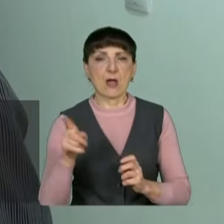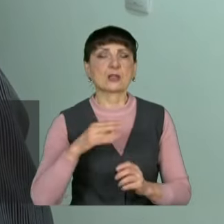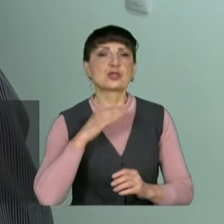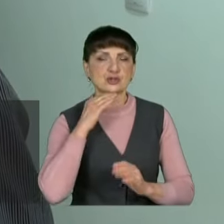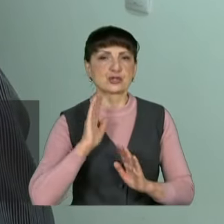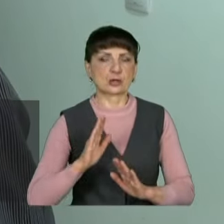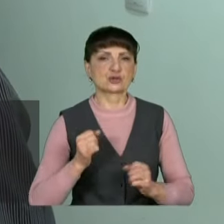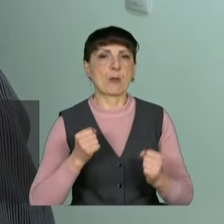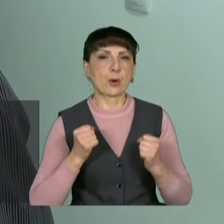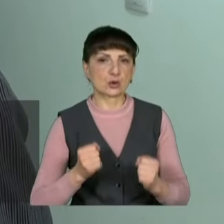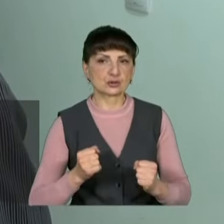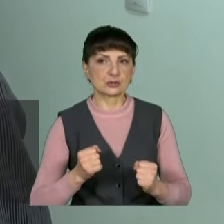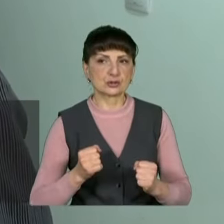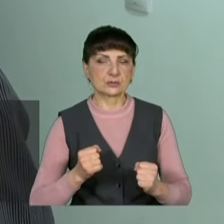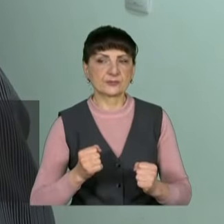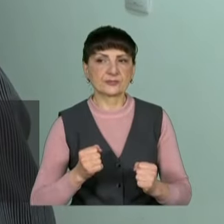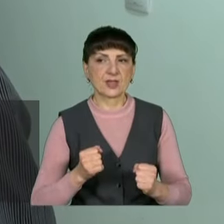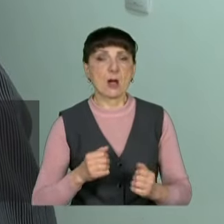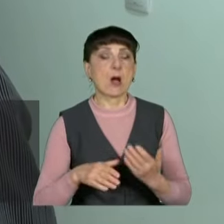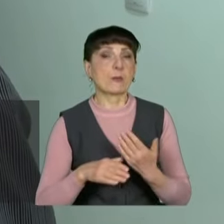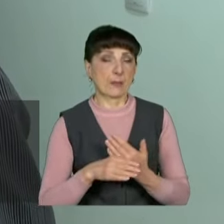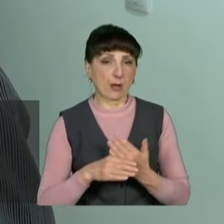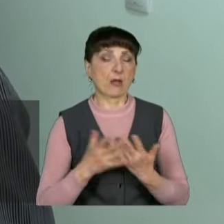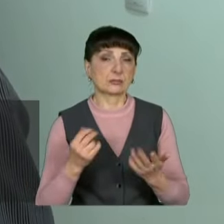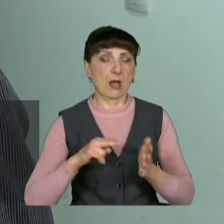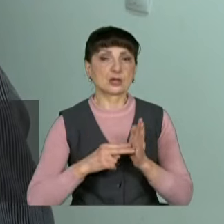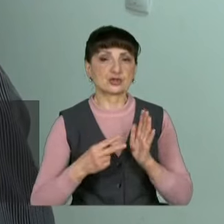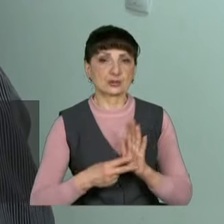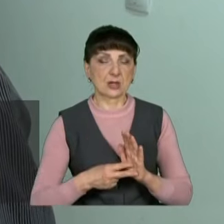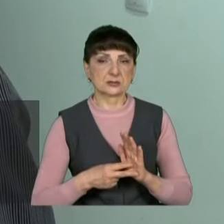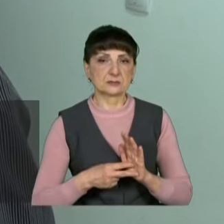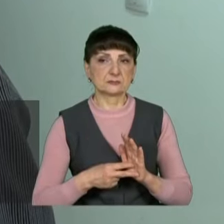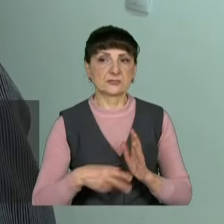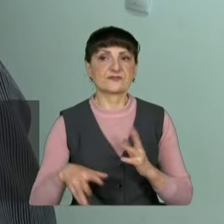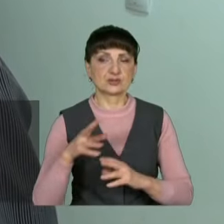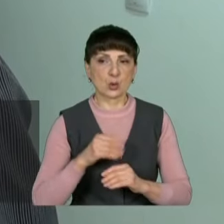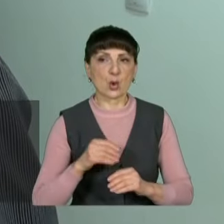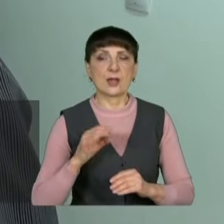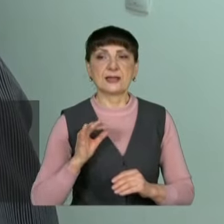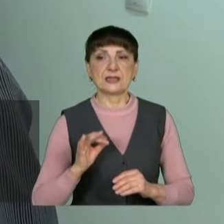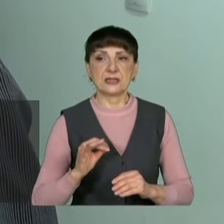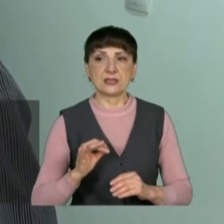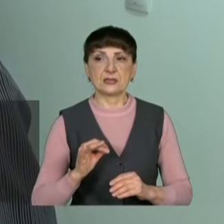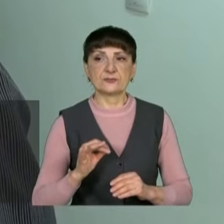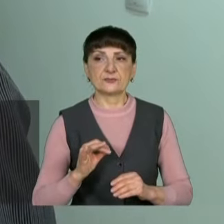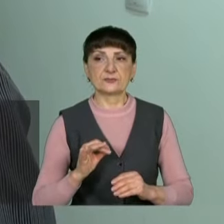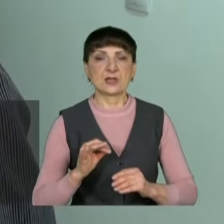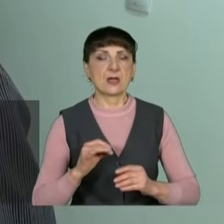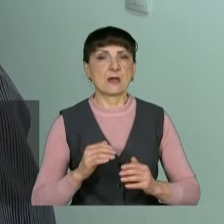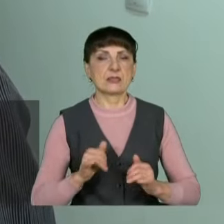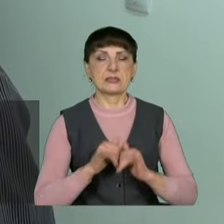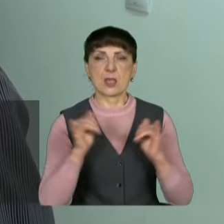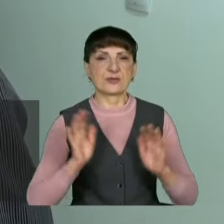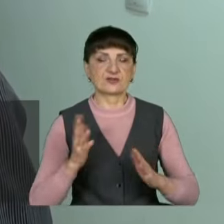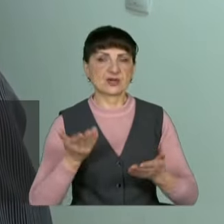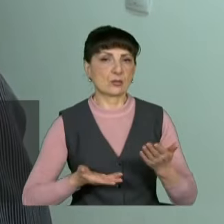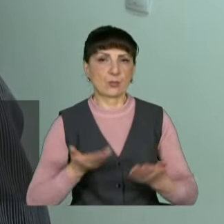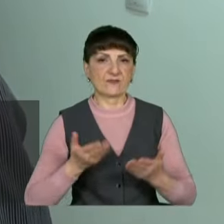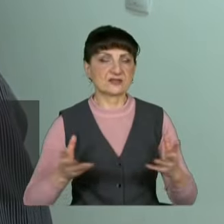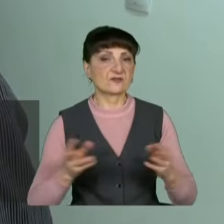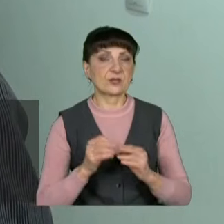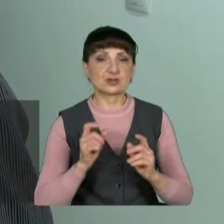достаточной прочностью. Методы сопромата позволяют рассчитать все. Значит, не превышает по весу вместе с